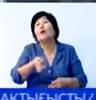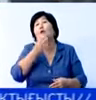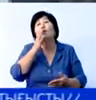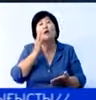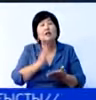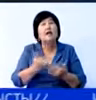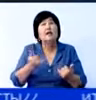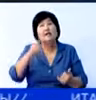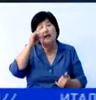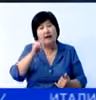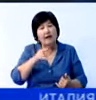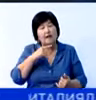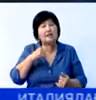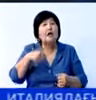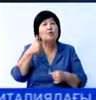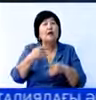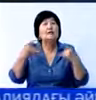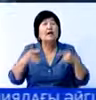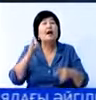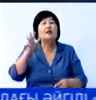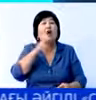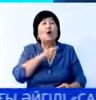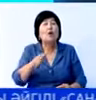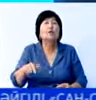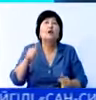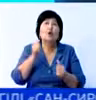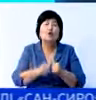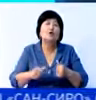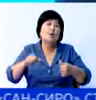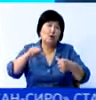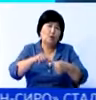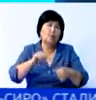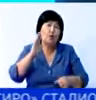Ендеше Қазақстанның басты арнасы алдағы уақытта да үнемі қосулы болсын.